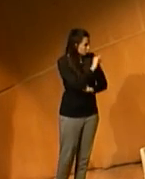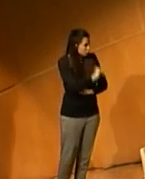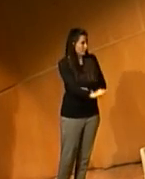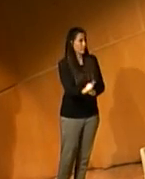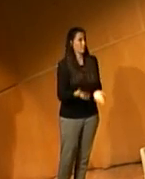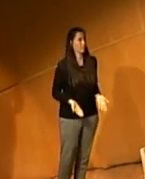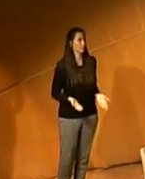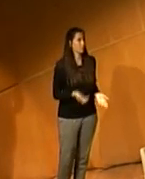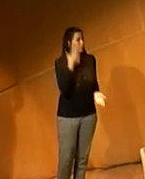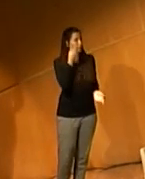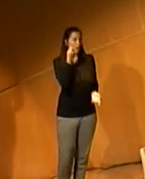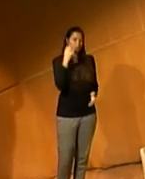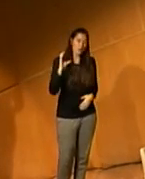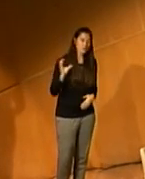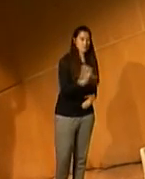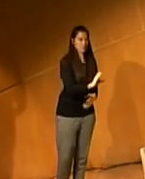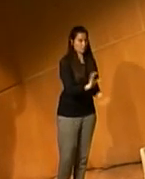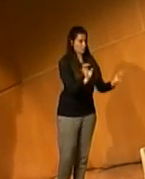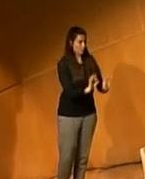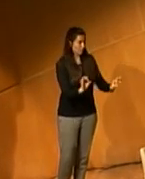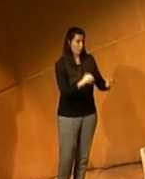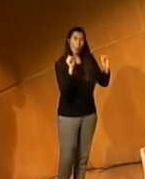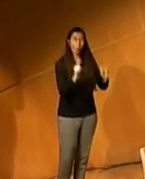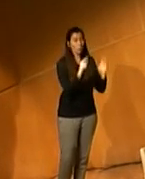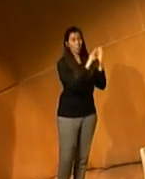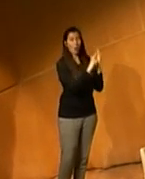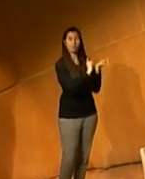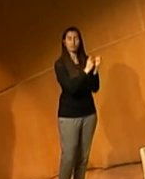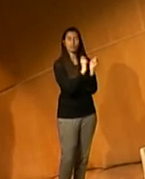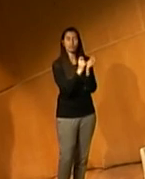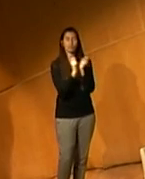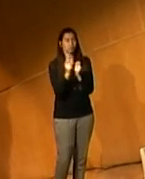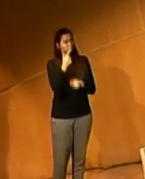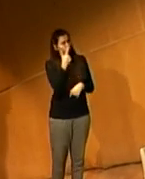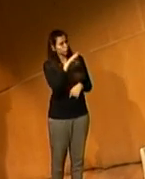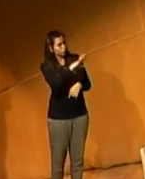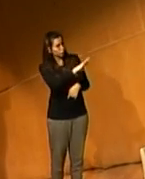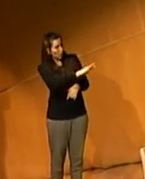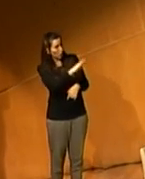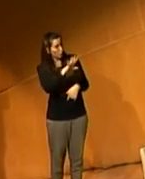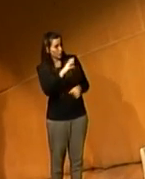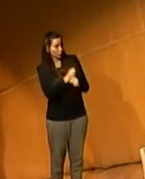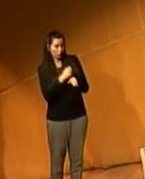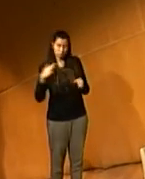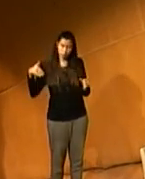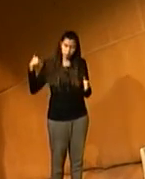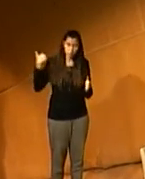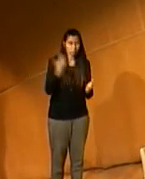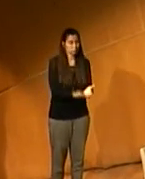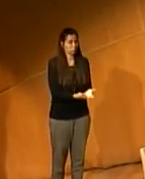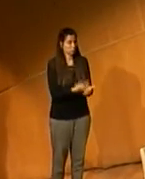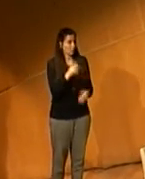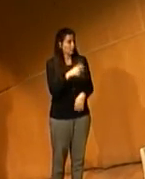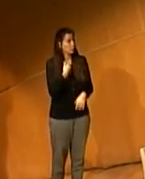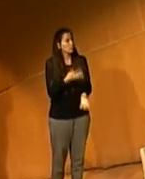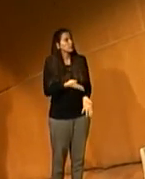pas les moyens, on peut faire des réformes régulièrement. Là, ça va bientôt faire 45 ans. Moi,